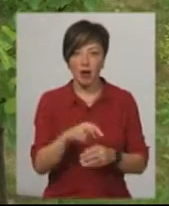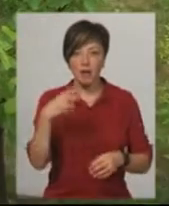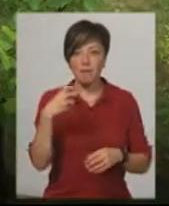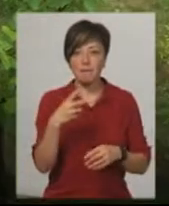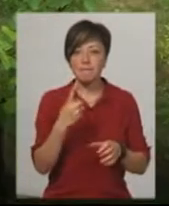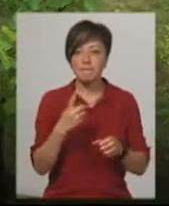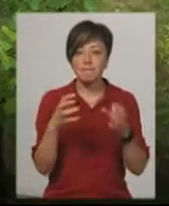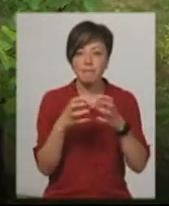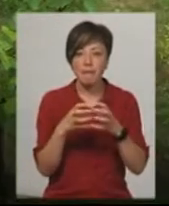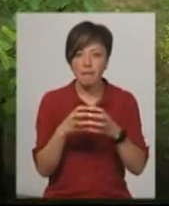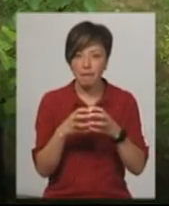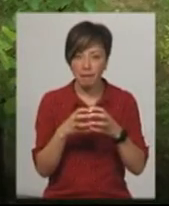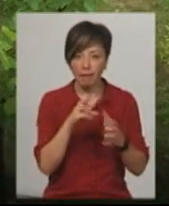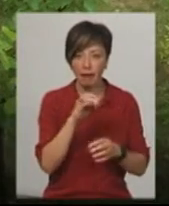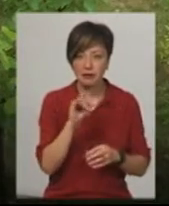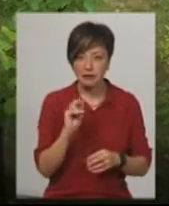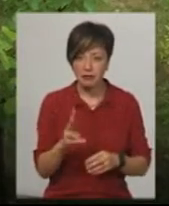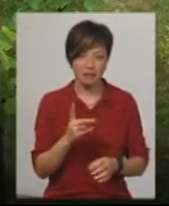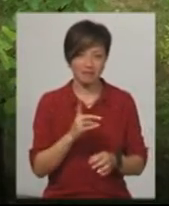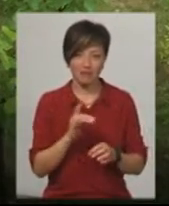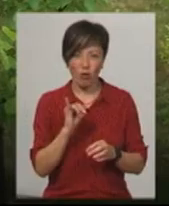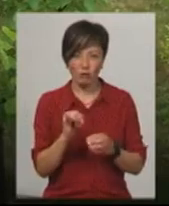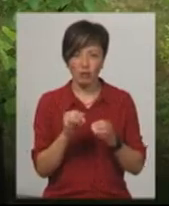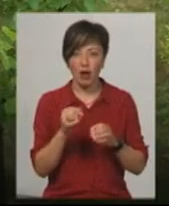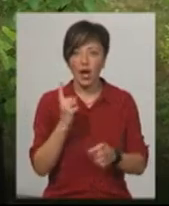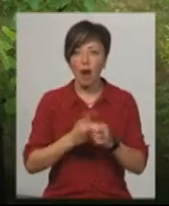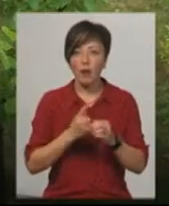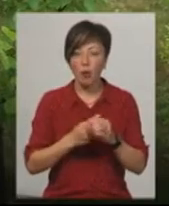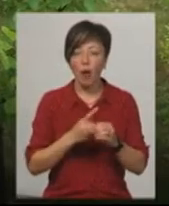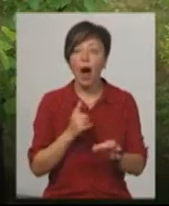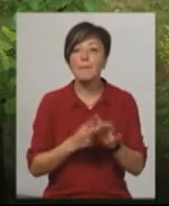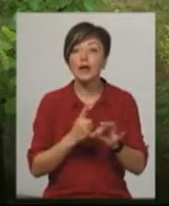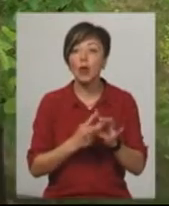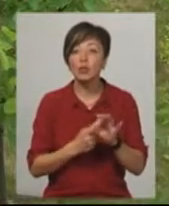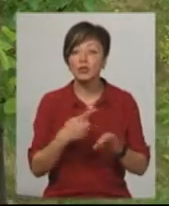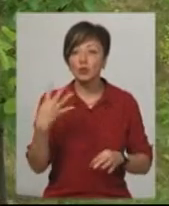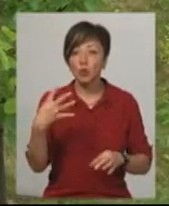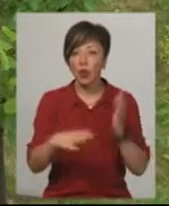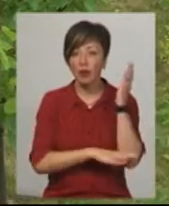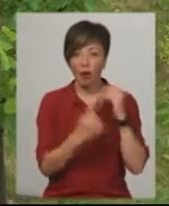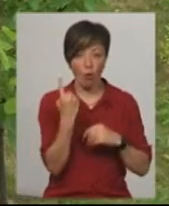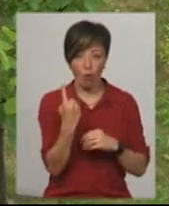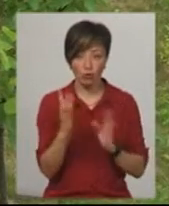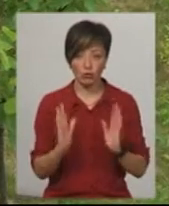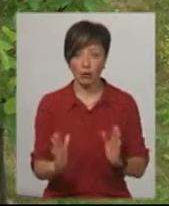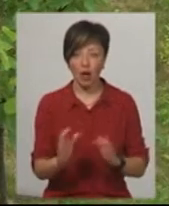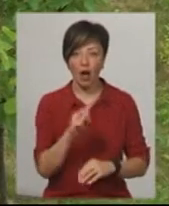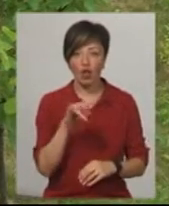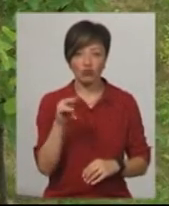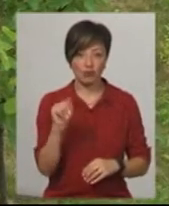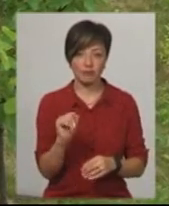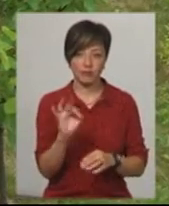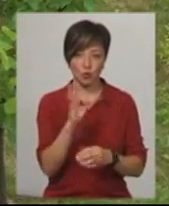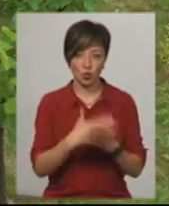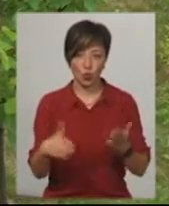Персики дуже погано зав'язались, з абрикосів 40 дерев тільки одне, а личі взагалі